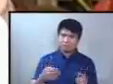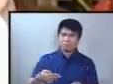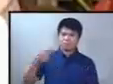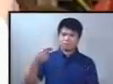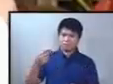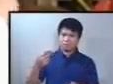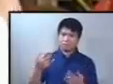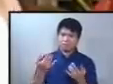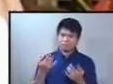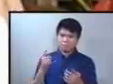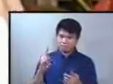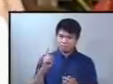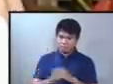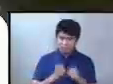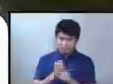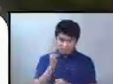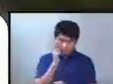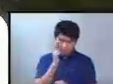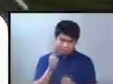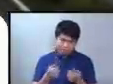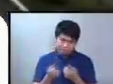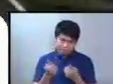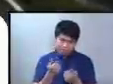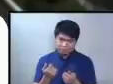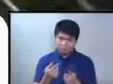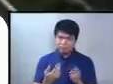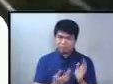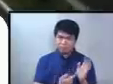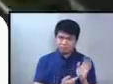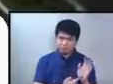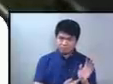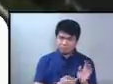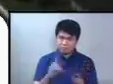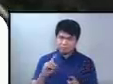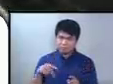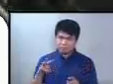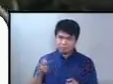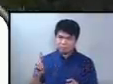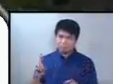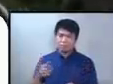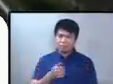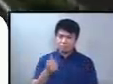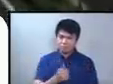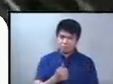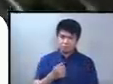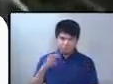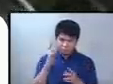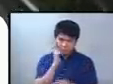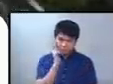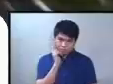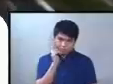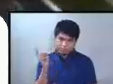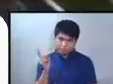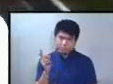sa 1 year of the Duterte administration. Sa tala ng DPWH, mula nang maupo si Pangulong Duterte, may halos